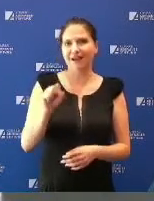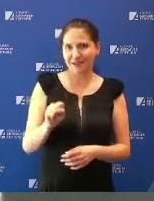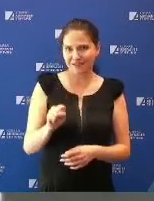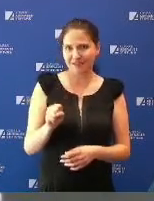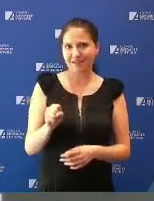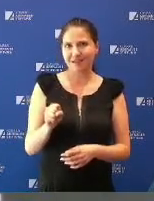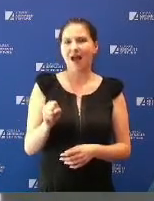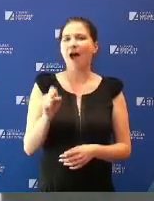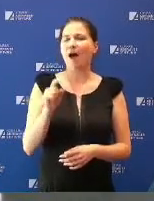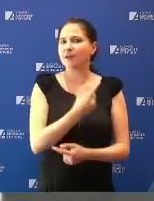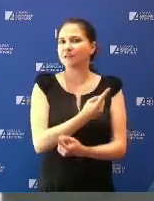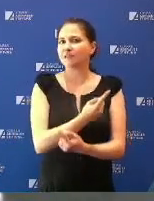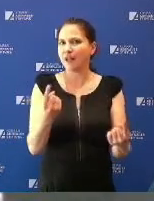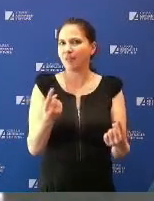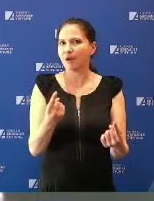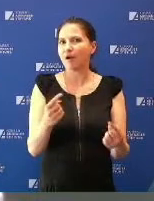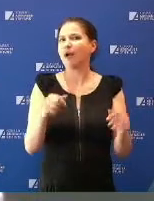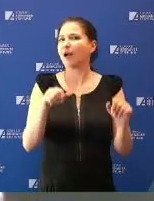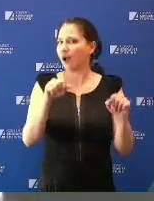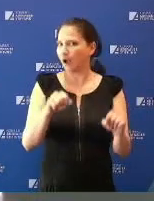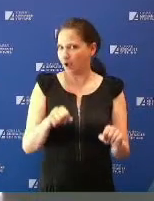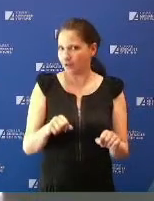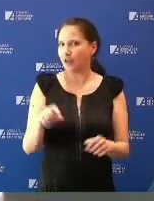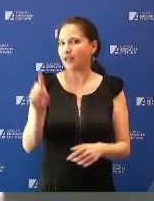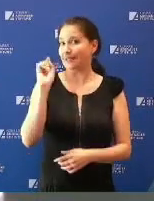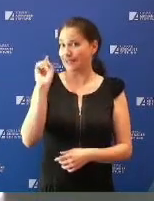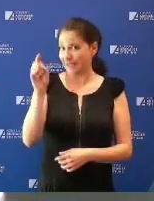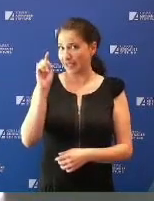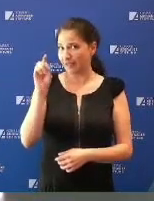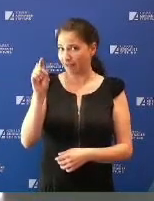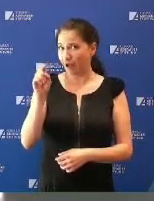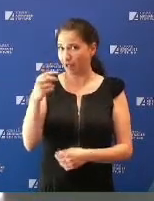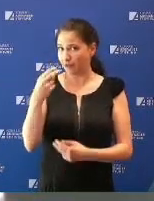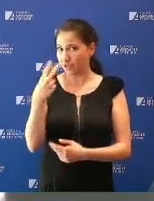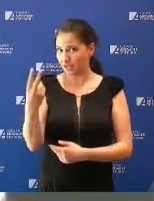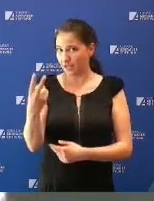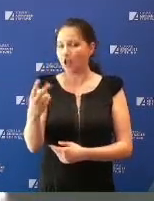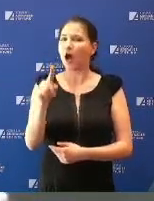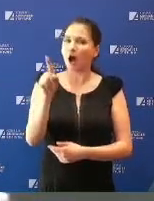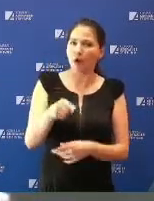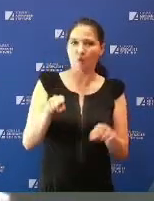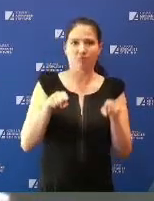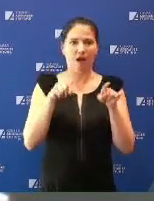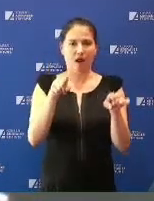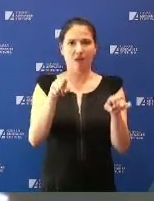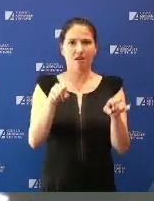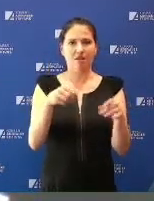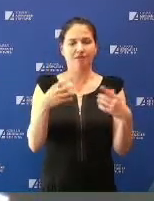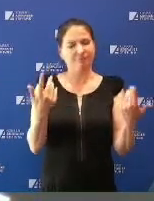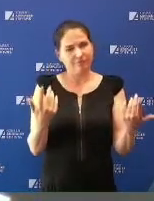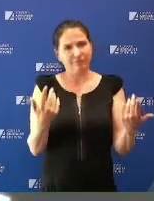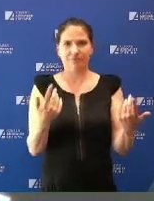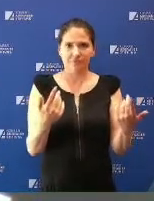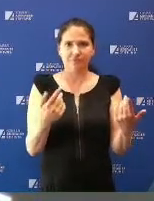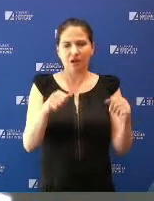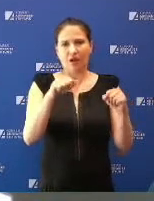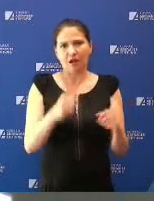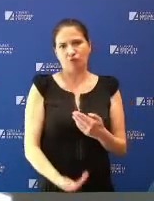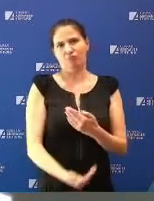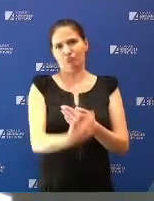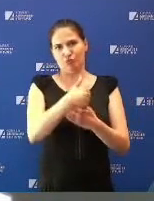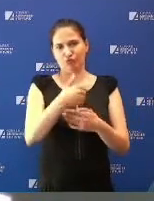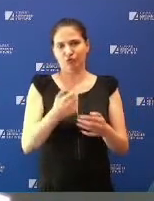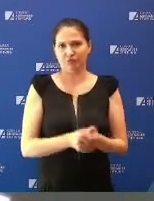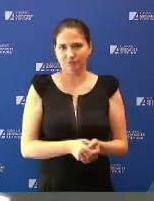Tag der CAS, den Sie auch dann digital verfolgen können, aber eben auch ein Tag der CAS, der gleichzeitig dann